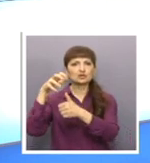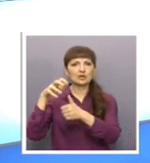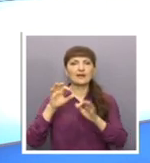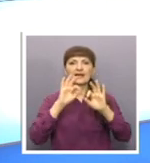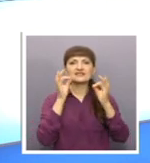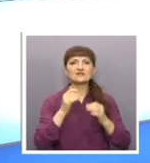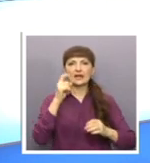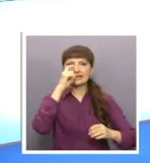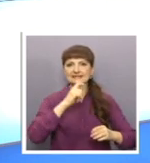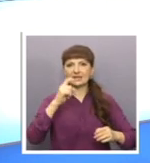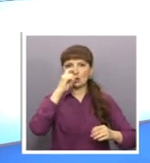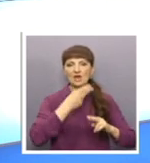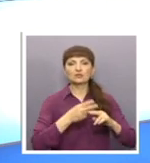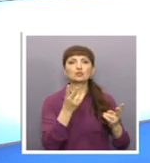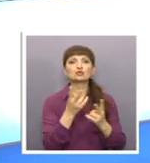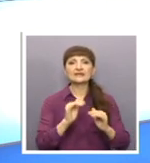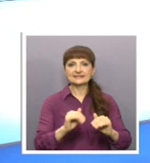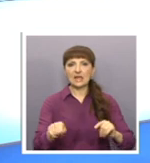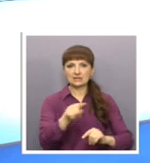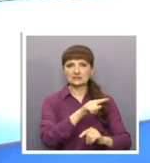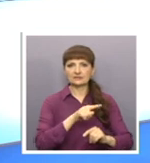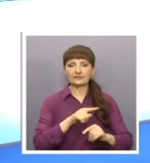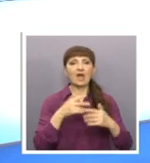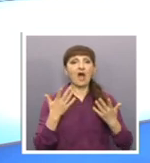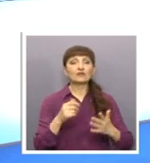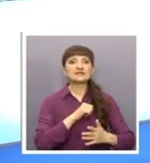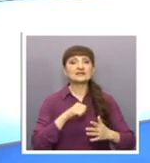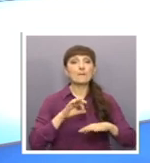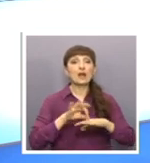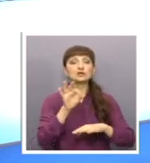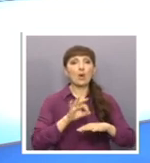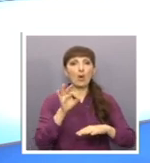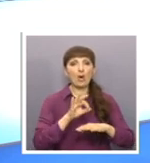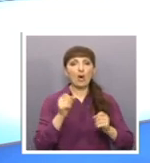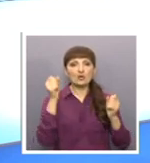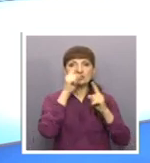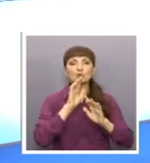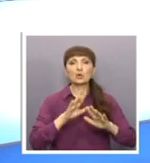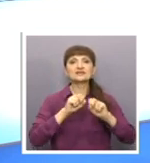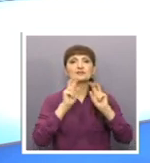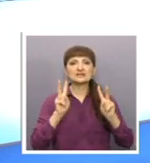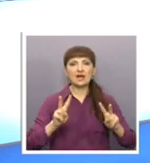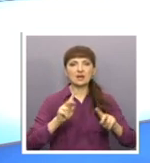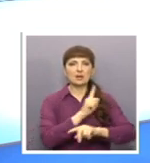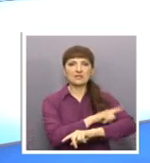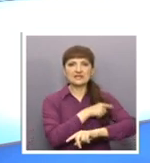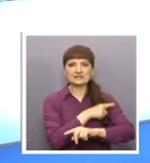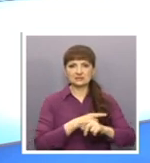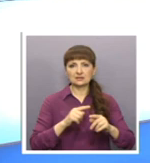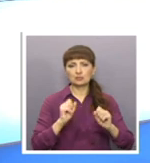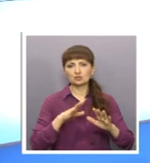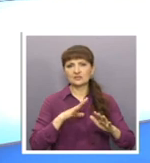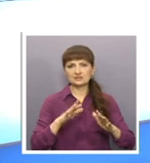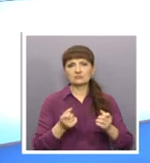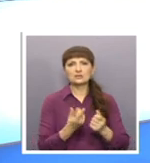символ кислорода, в котором нуждаются дети. А вот о самой болезни приходится узнавать из специальных медицинских источников.